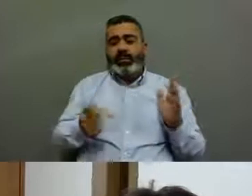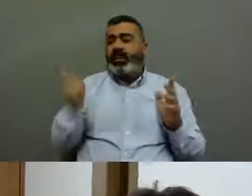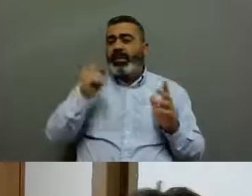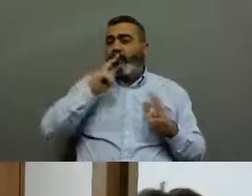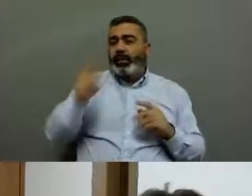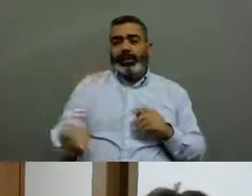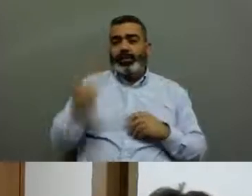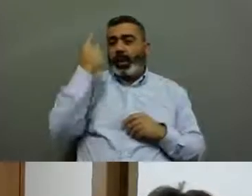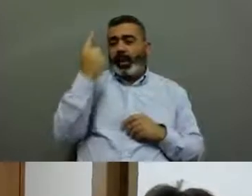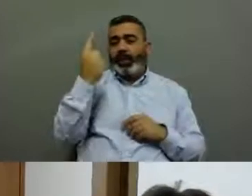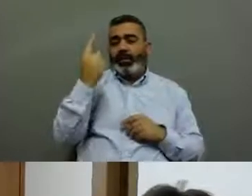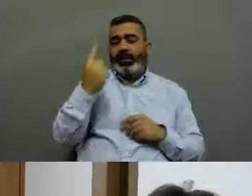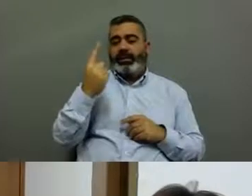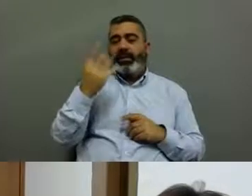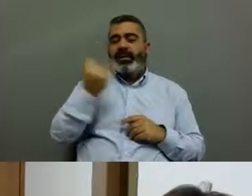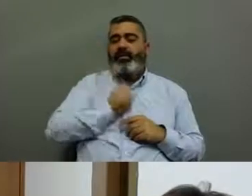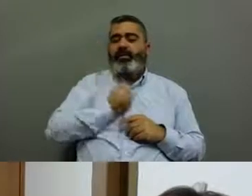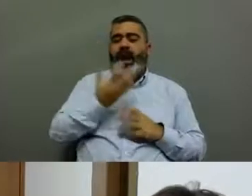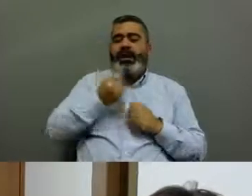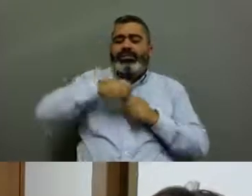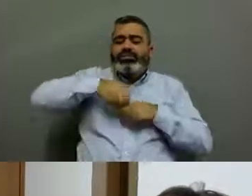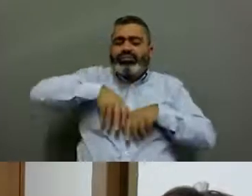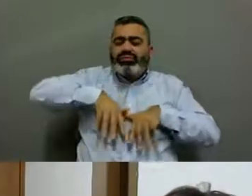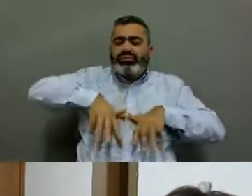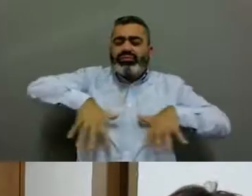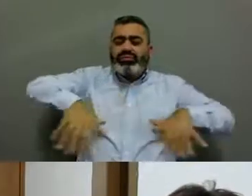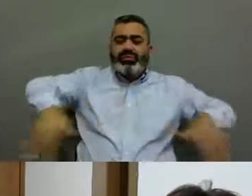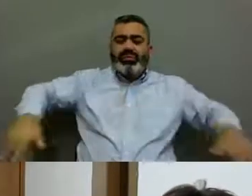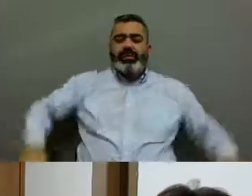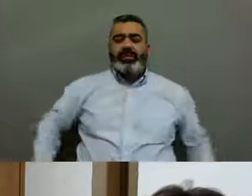η ταυτότητα. Δεν έχει μία μόνο διάσταση.